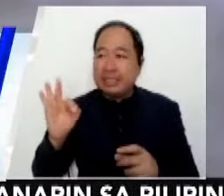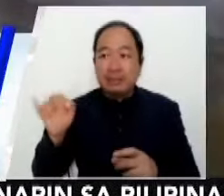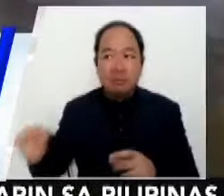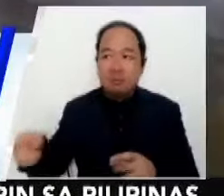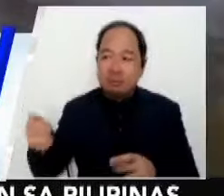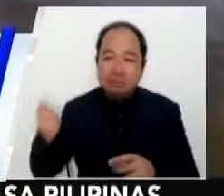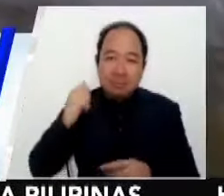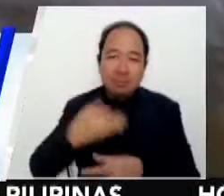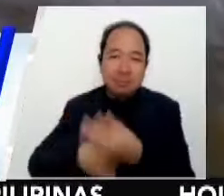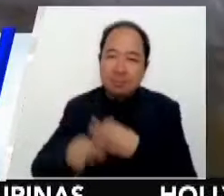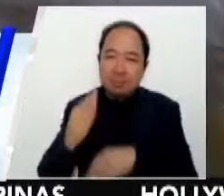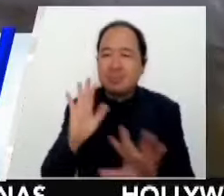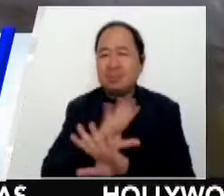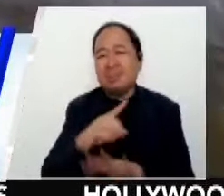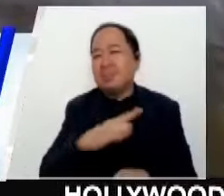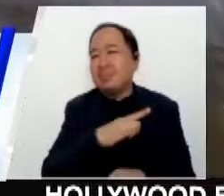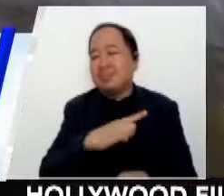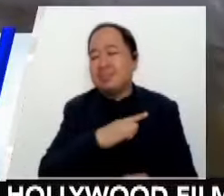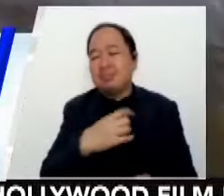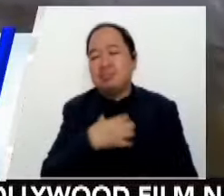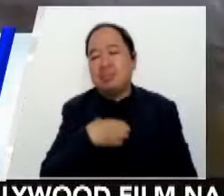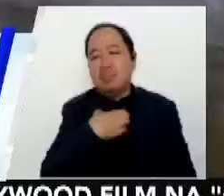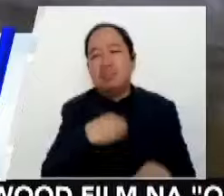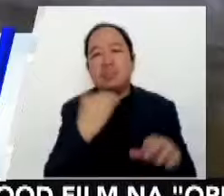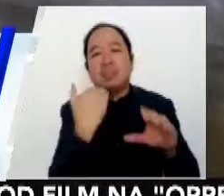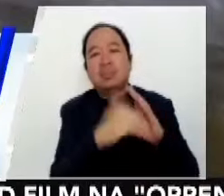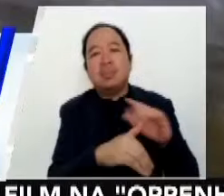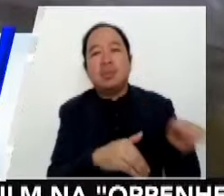magreklamo. Mag-email agad sa